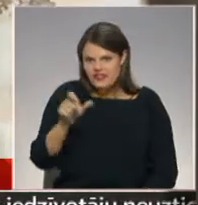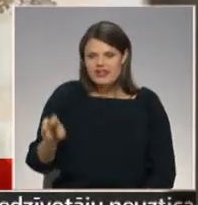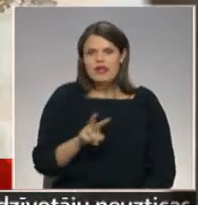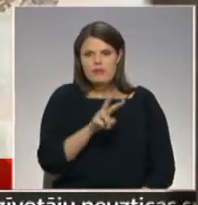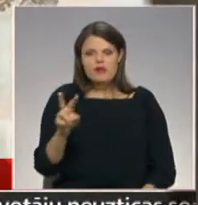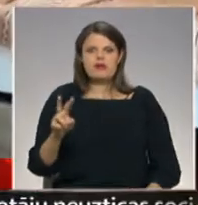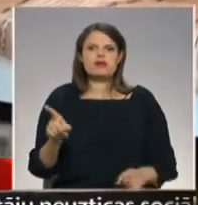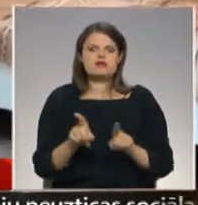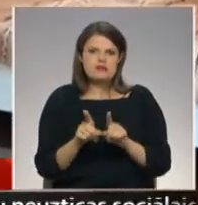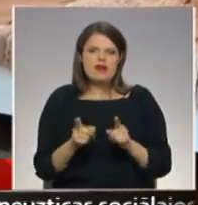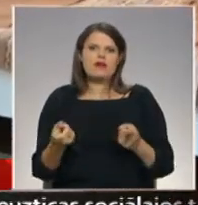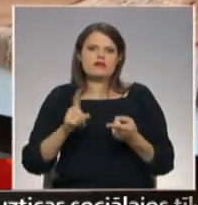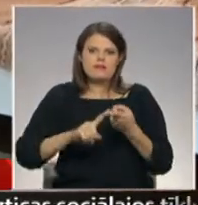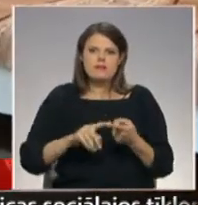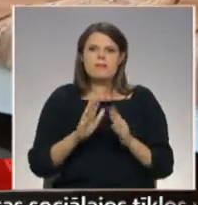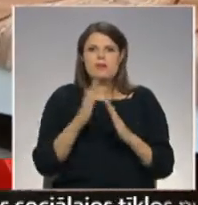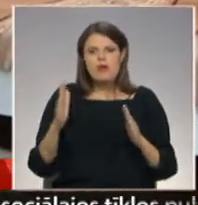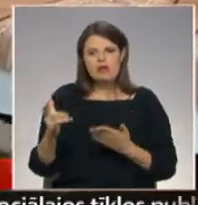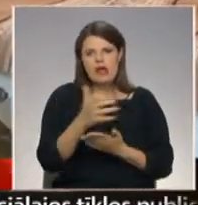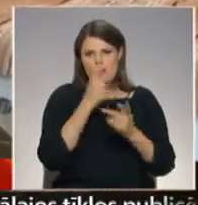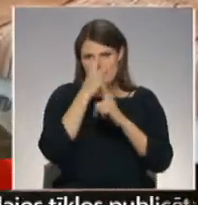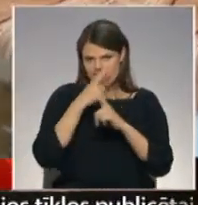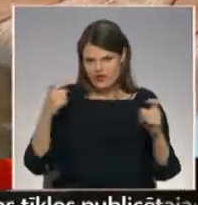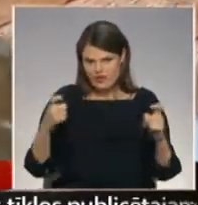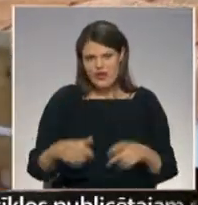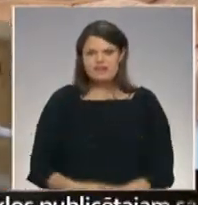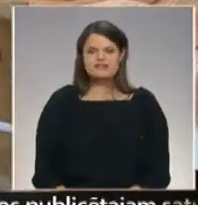arī sasaucas ar bibliotekā apkopoto. Laura Akmentiņa, Andris Gultmanis, Vidzemes televīzija.